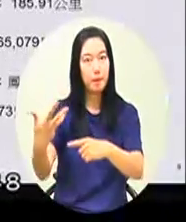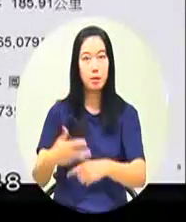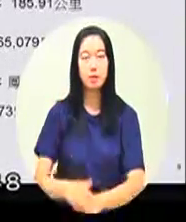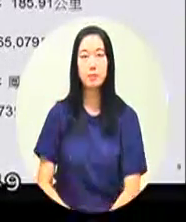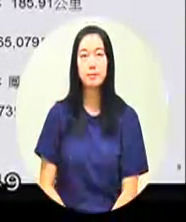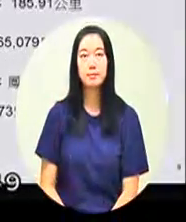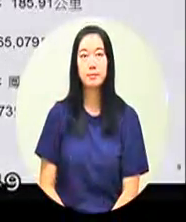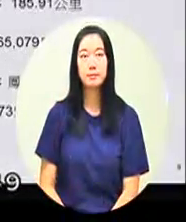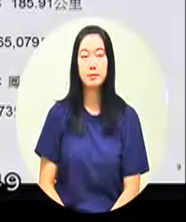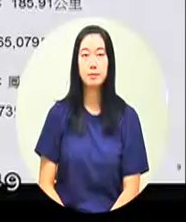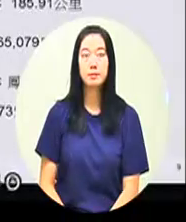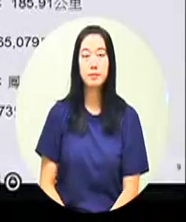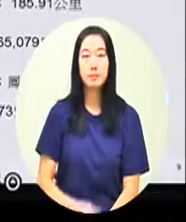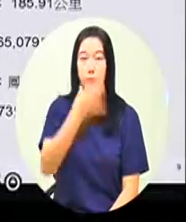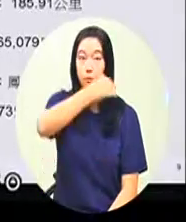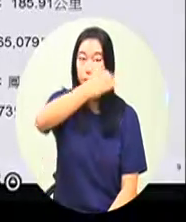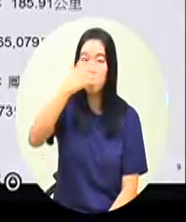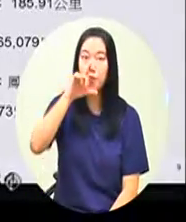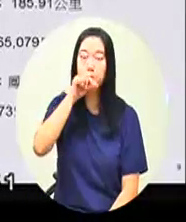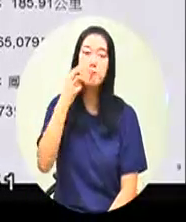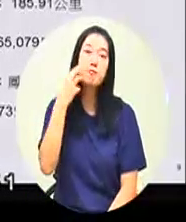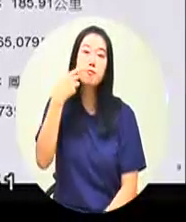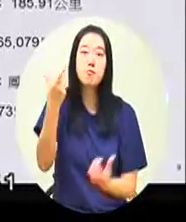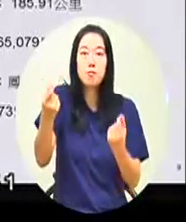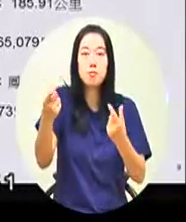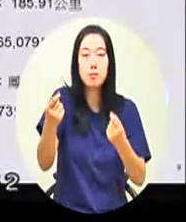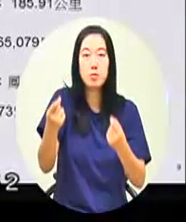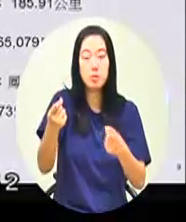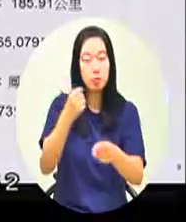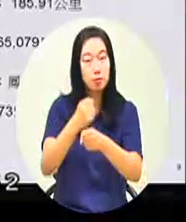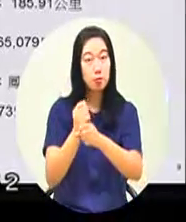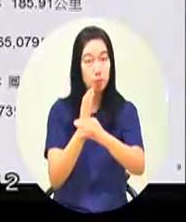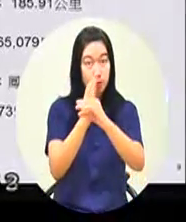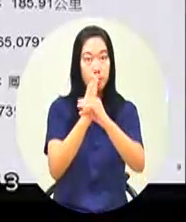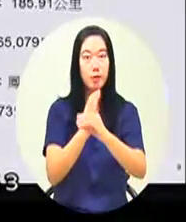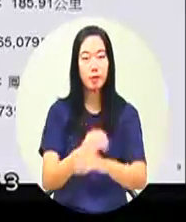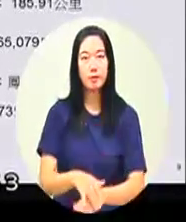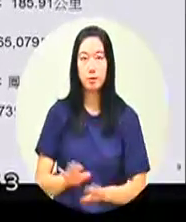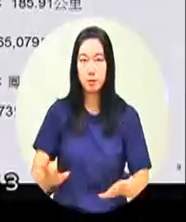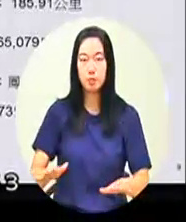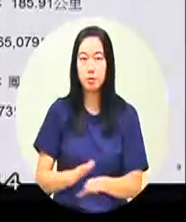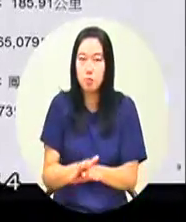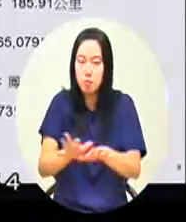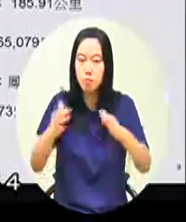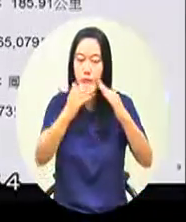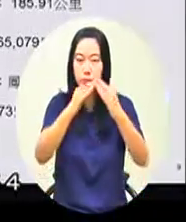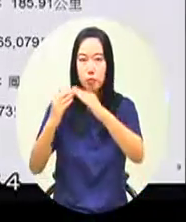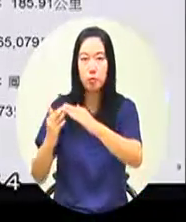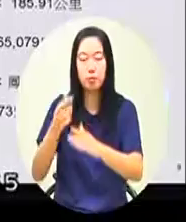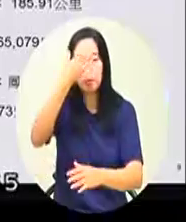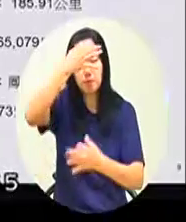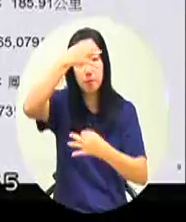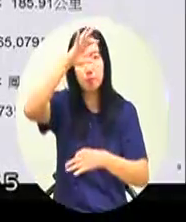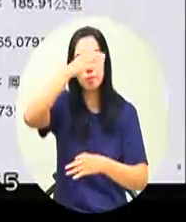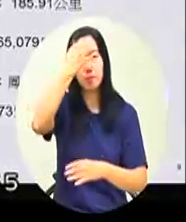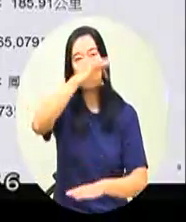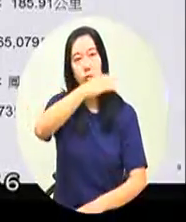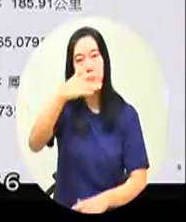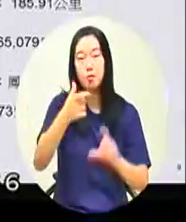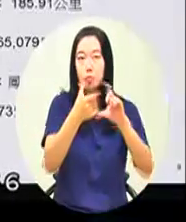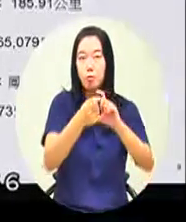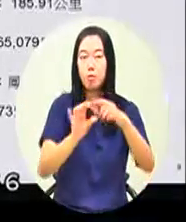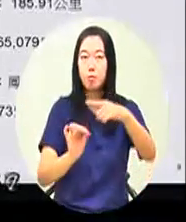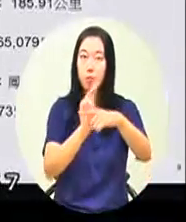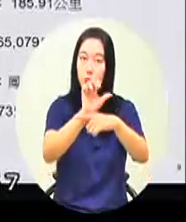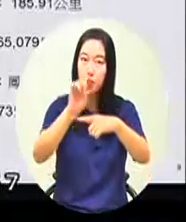那凤山鸟送系统的话，也是持续办理中，那目前的一个普及率，凤山区是42.25%，